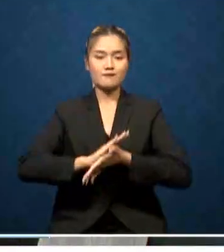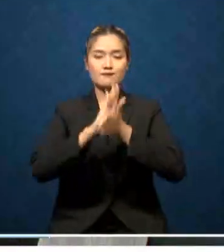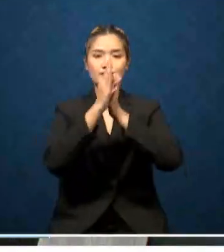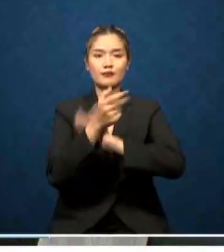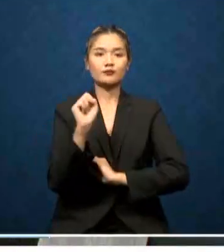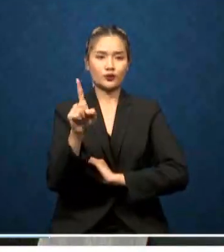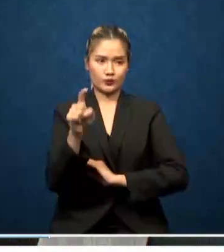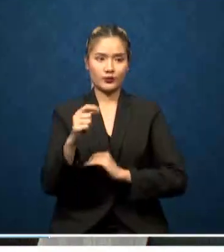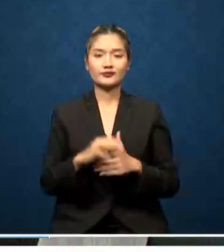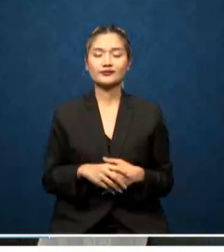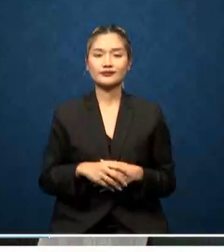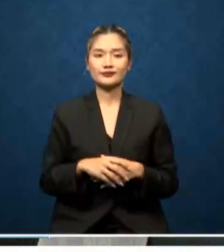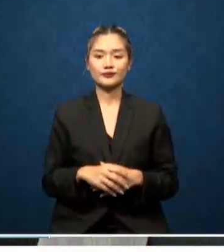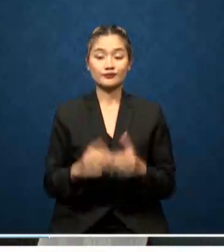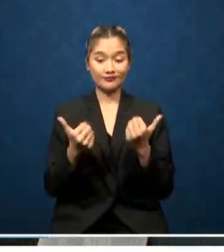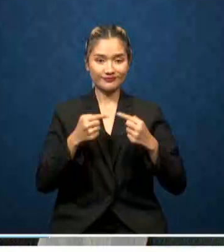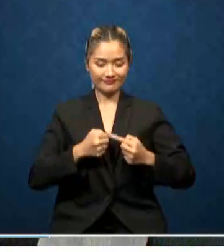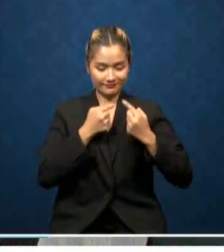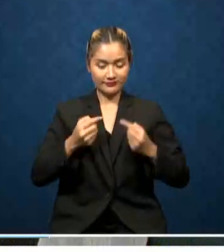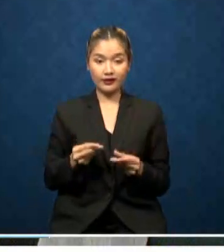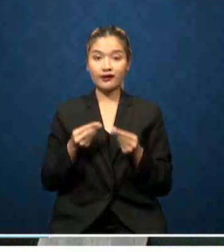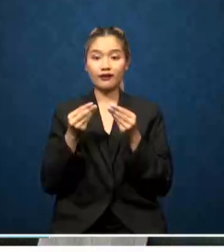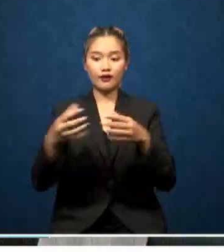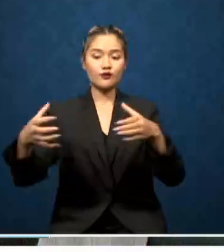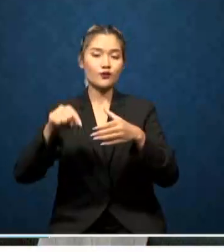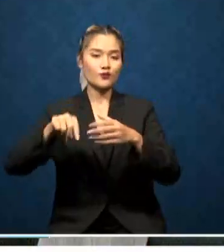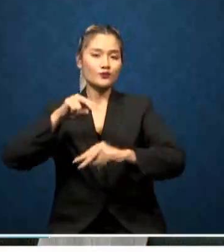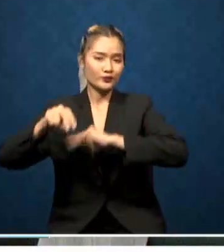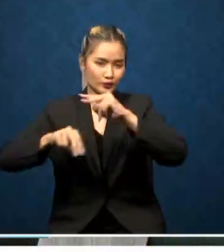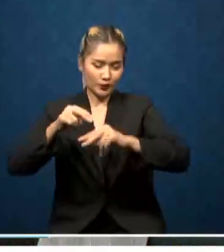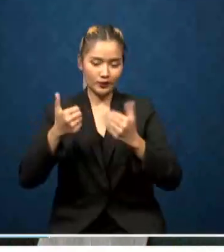ประมาณนี้ครับก็ให้กำลังใจนะครับท่านผู้ตรวจการแผ่นดินซึ่ง